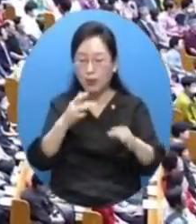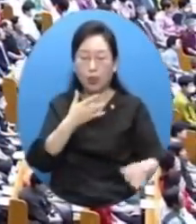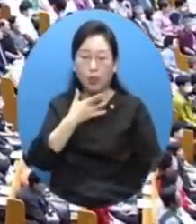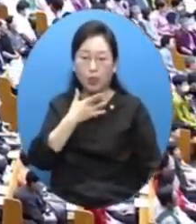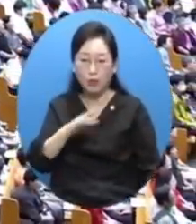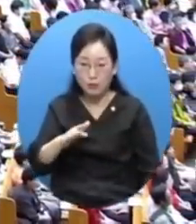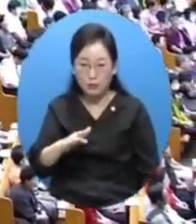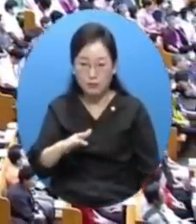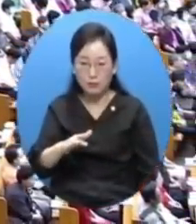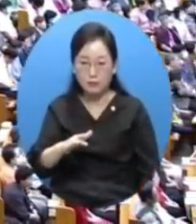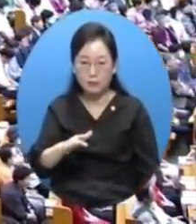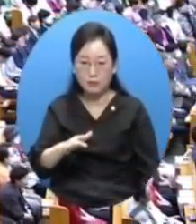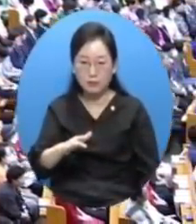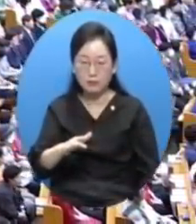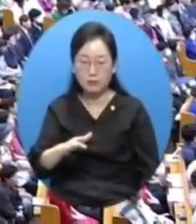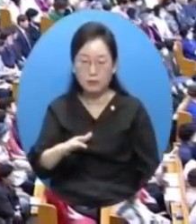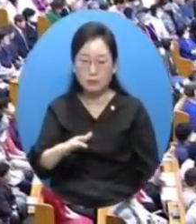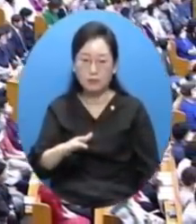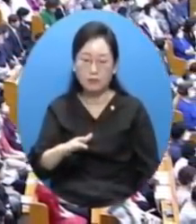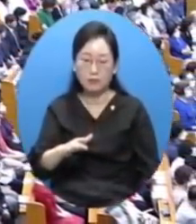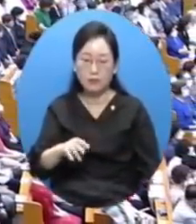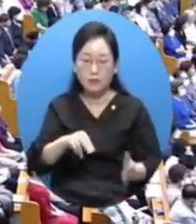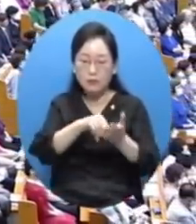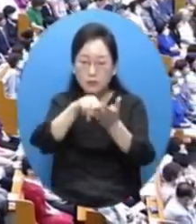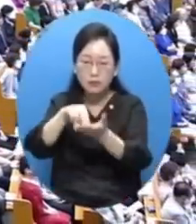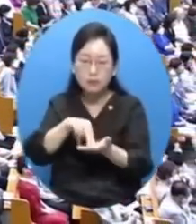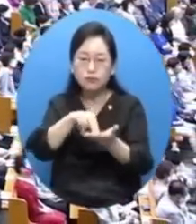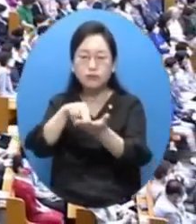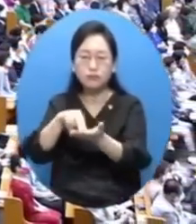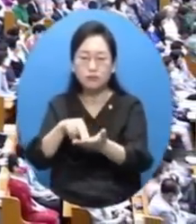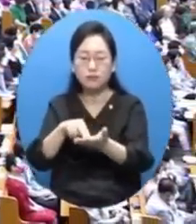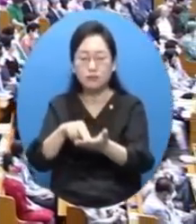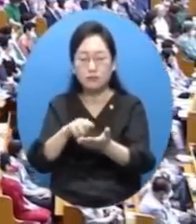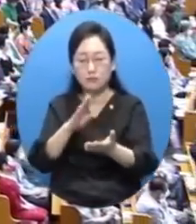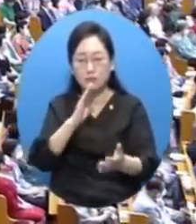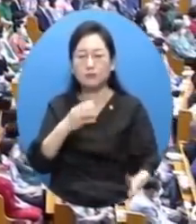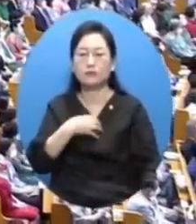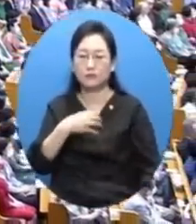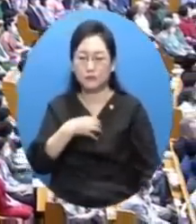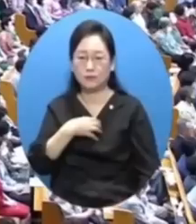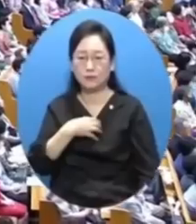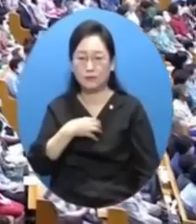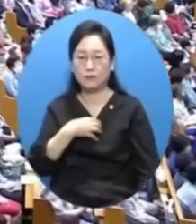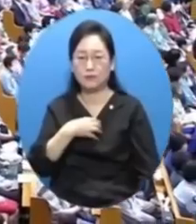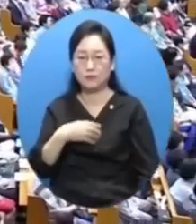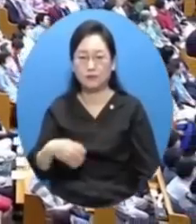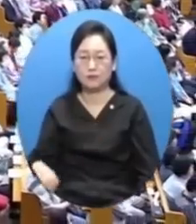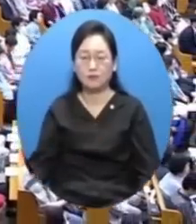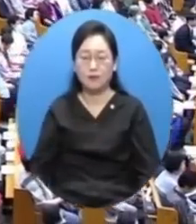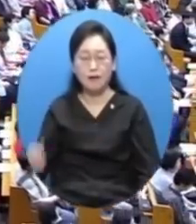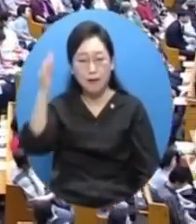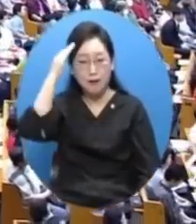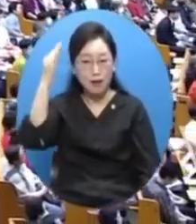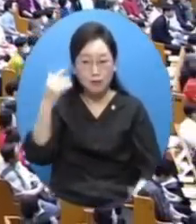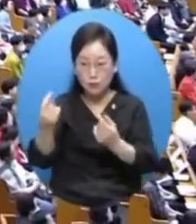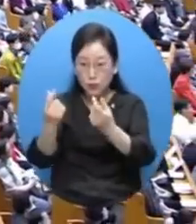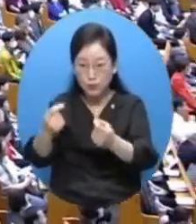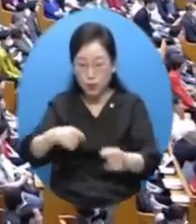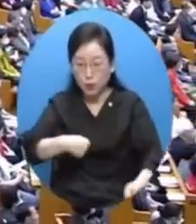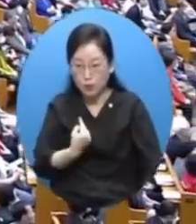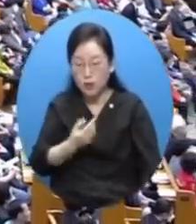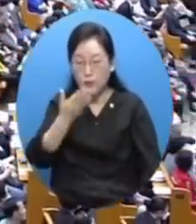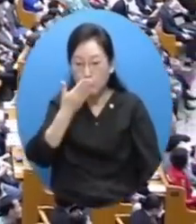하는 보고가 올라왔습니다. 외로움 이처럼 위험한 것입니다. 한국도 혼자 밥을 먹고